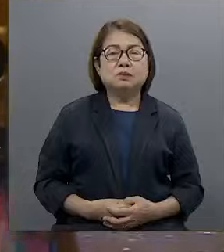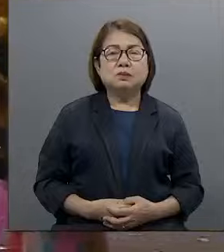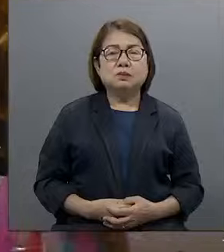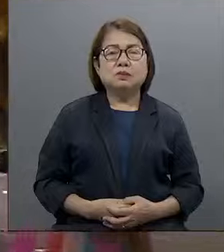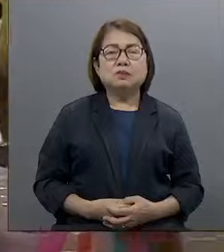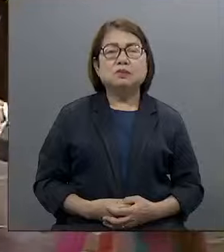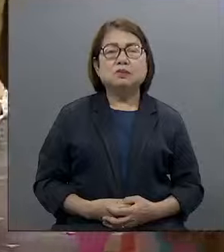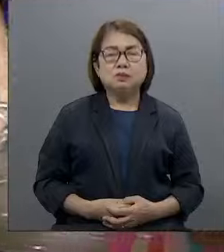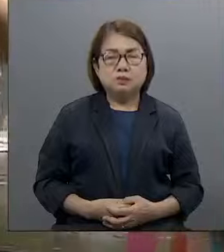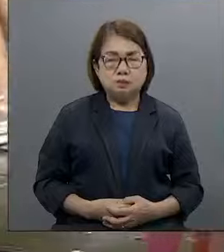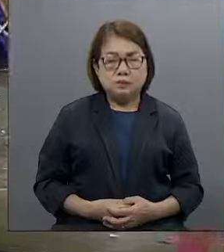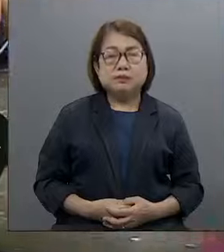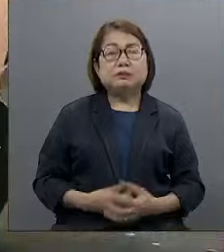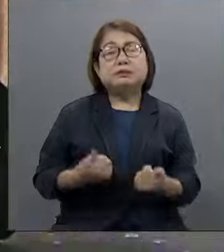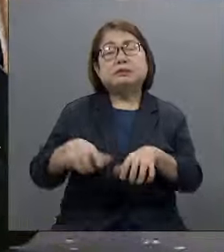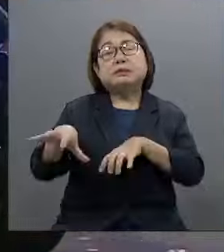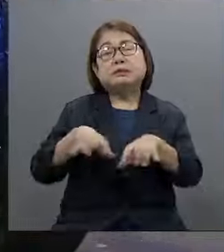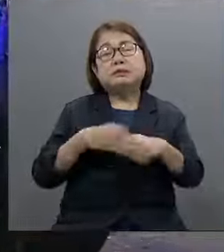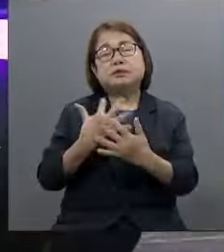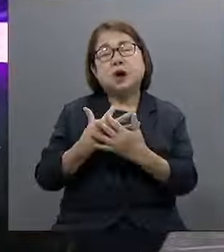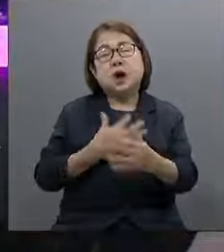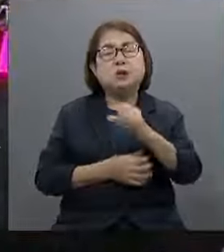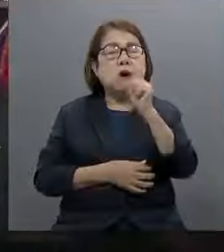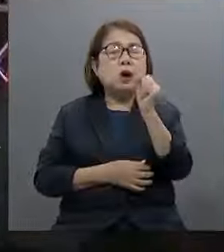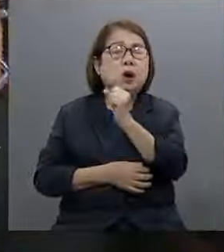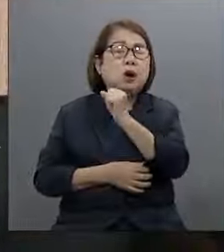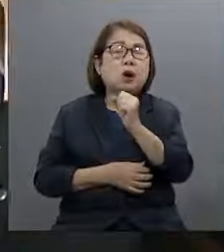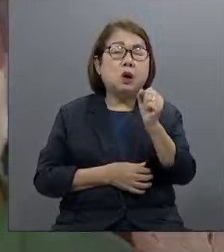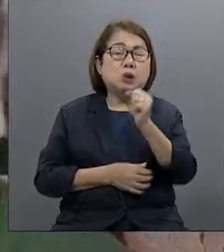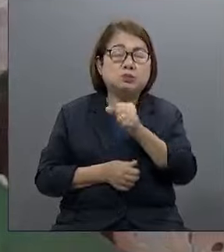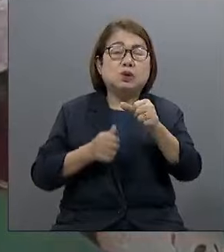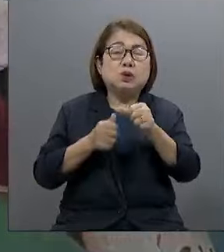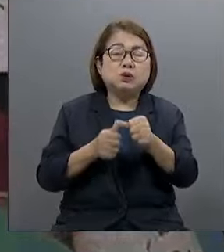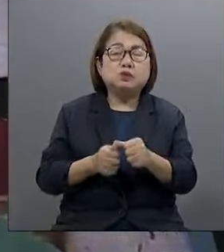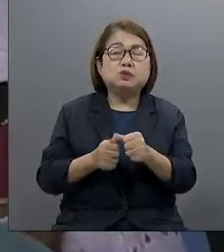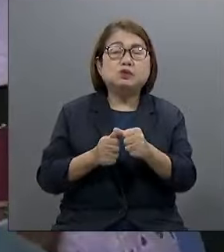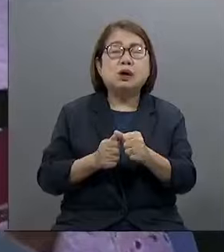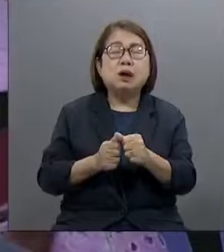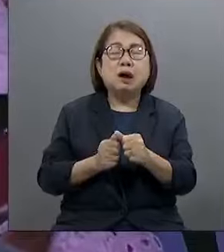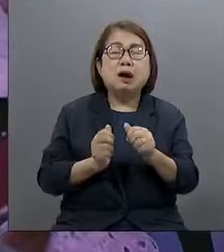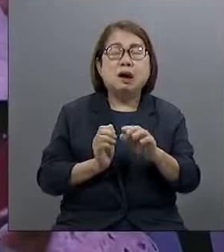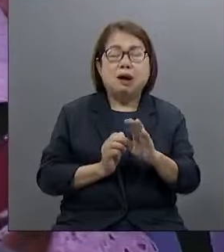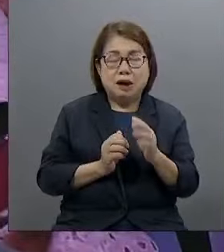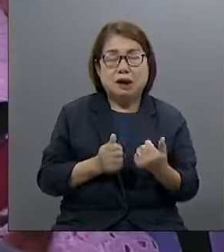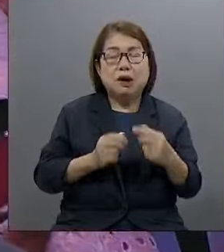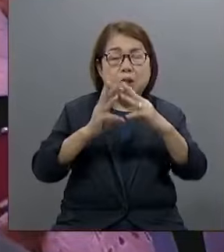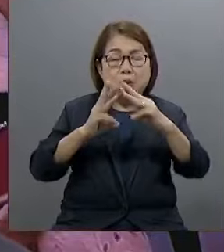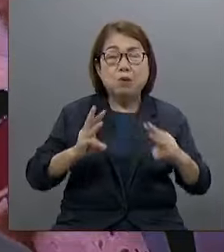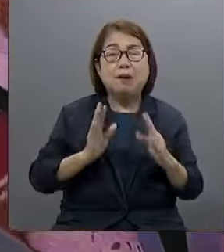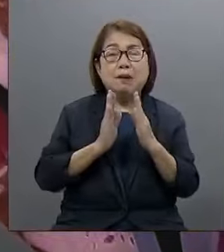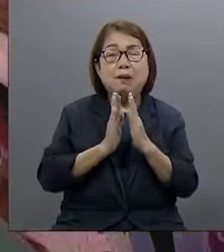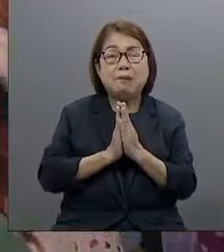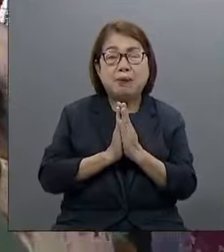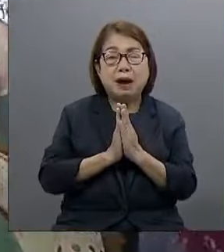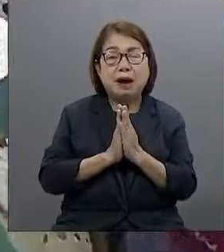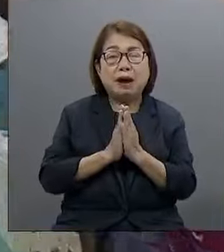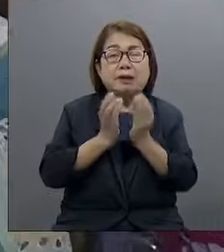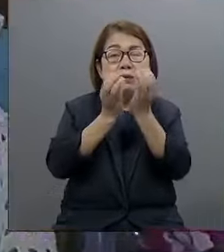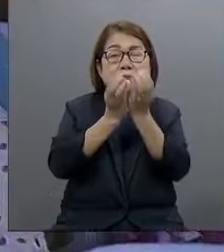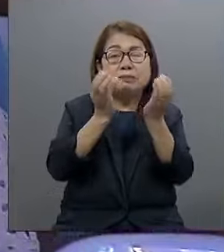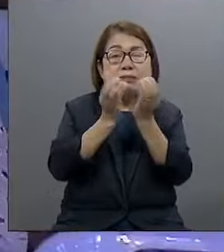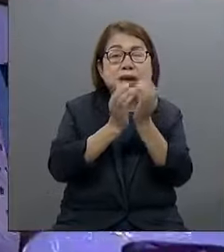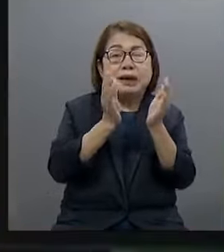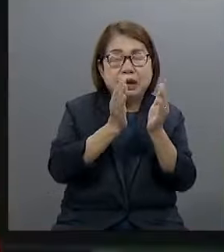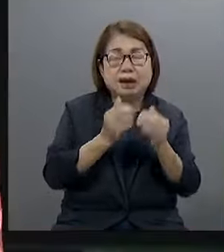จริงนอกจากงานคอนเสิร์ตสารพันลั่นทุ่งบางเขนสัญจรที่วัดอินทราวาสแล้วหากย้อนดูตารางงานของสัญญาพรนาร